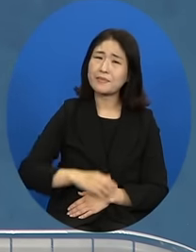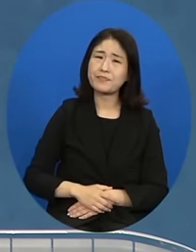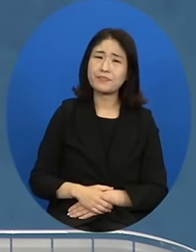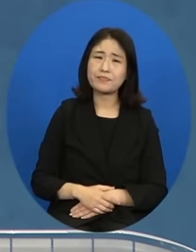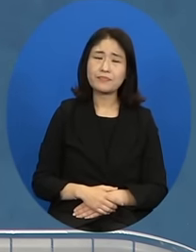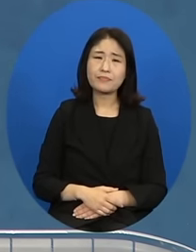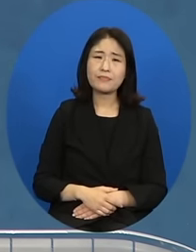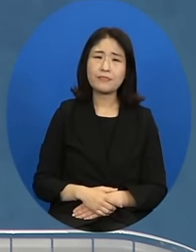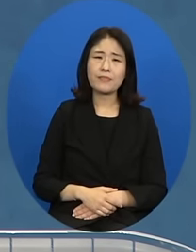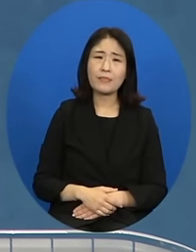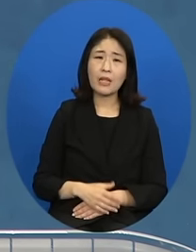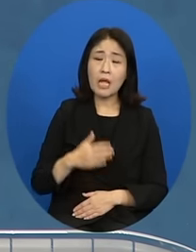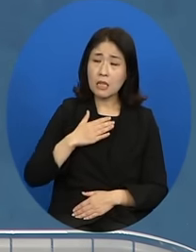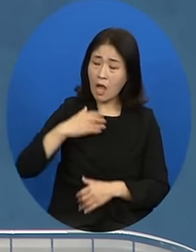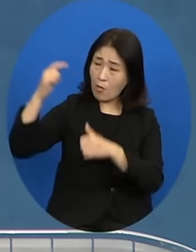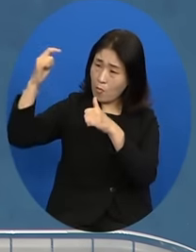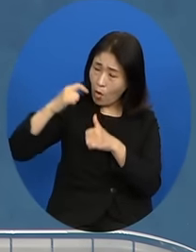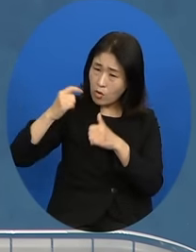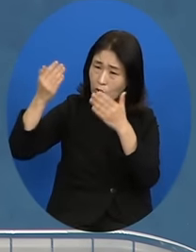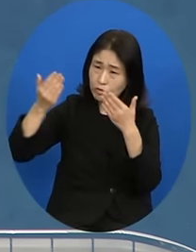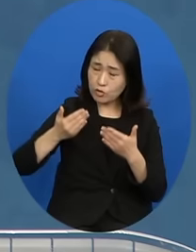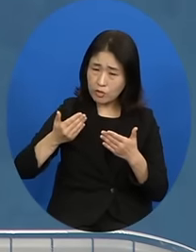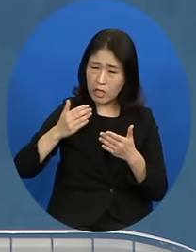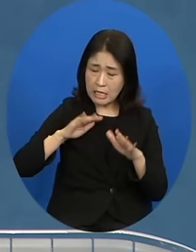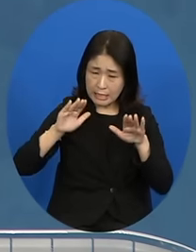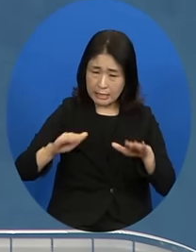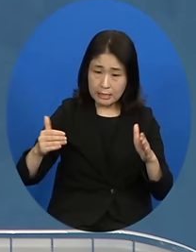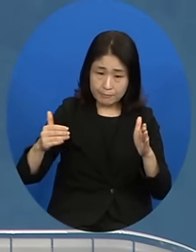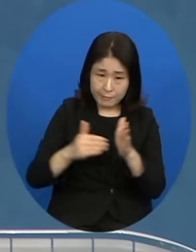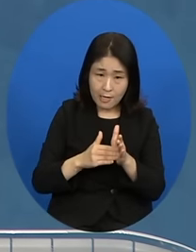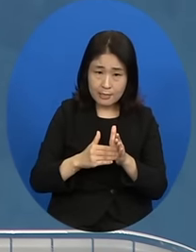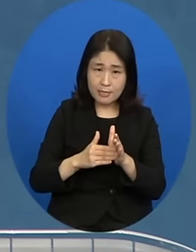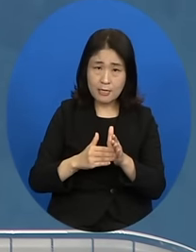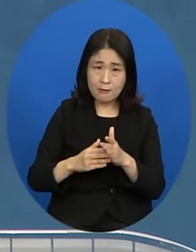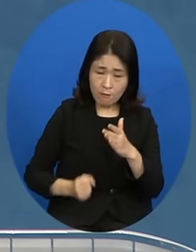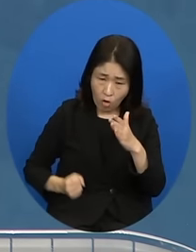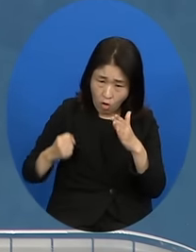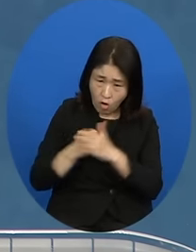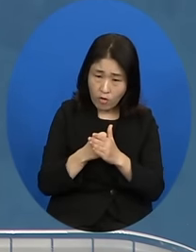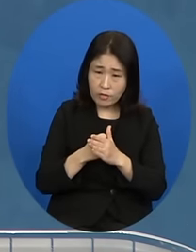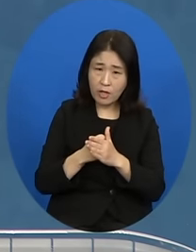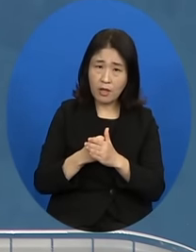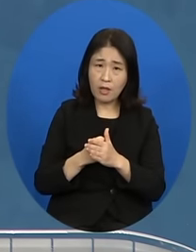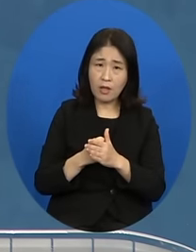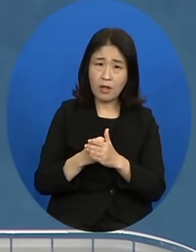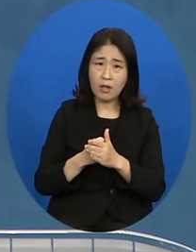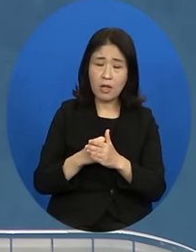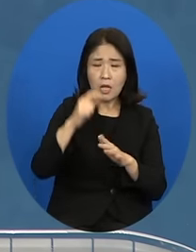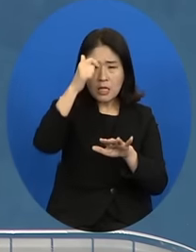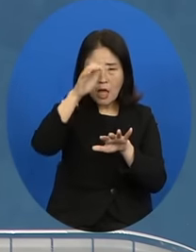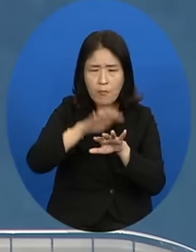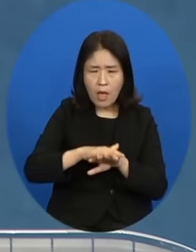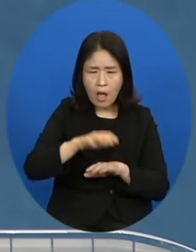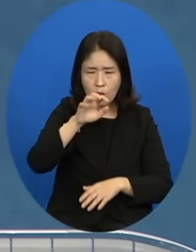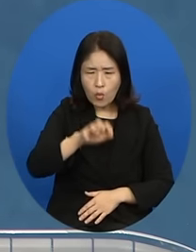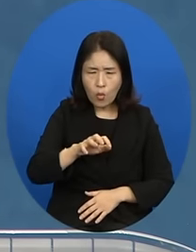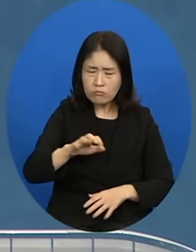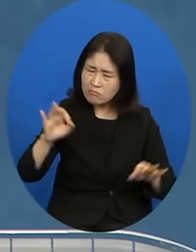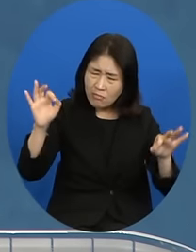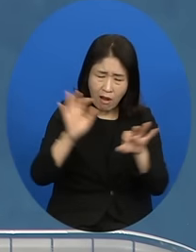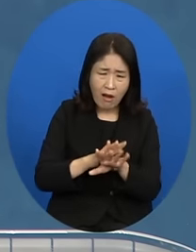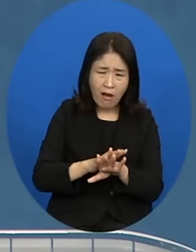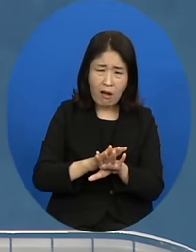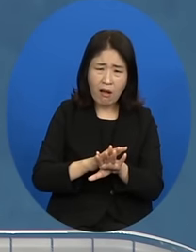하나님이 이 길을 가라고 하셔서 여기까지 왔는데 그런데 당장 예배할 장소도